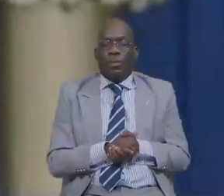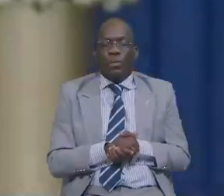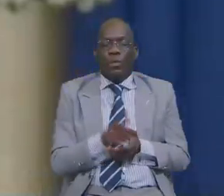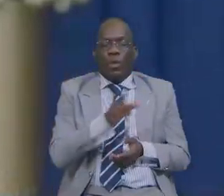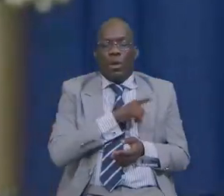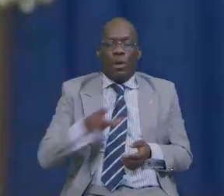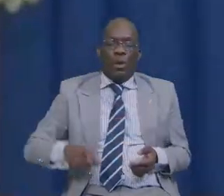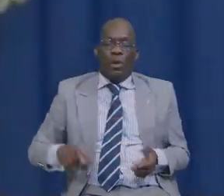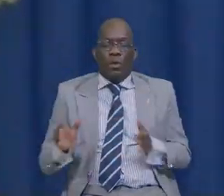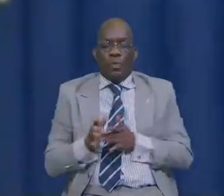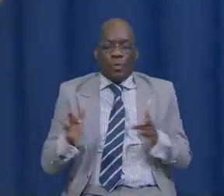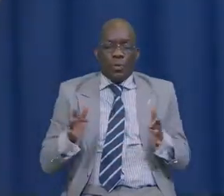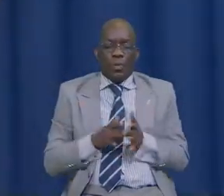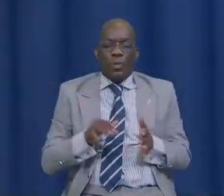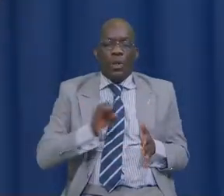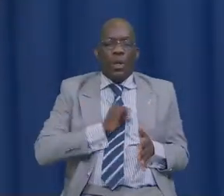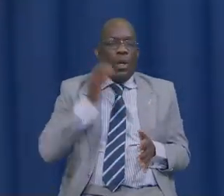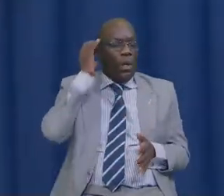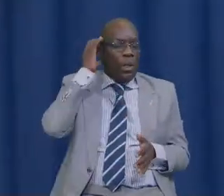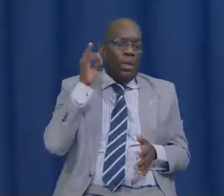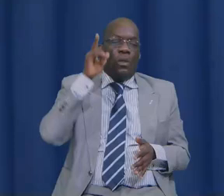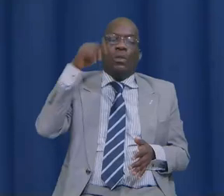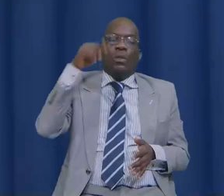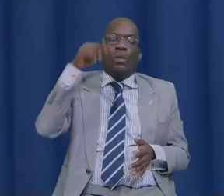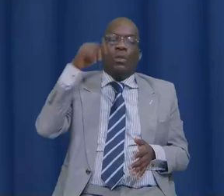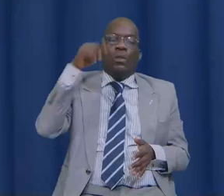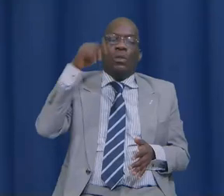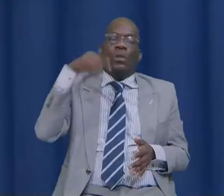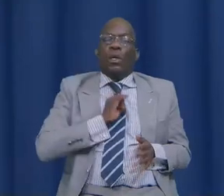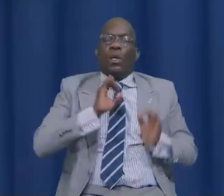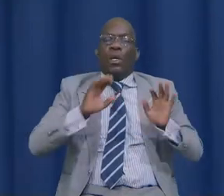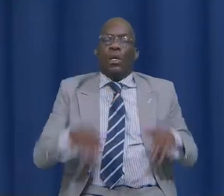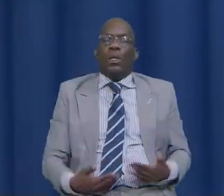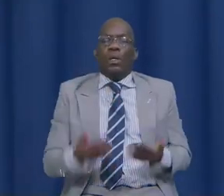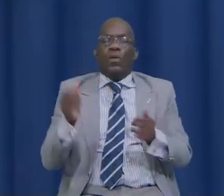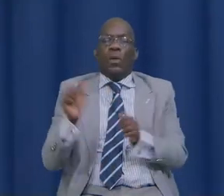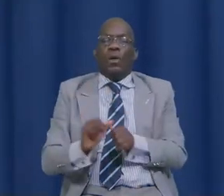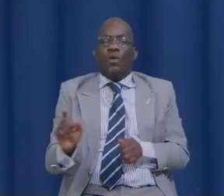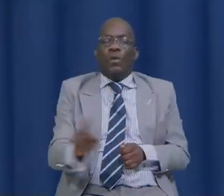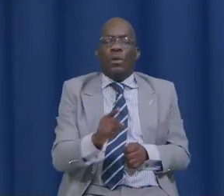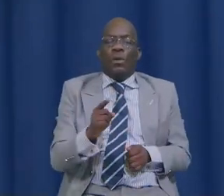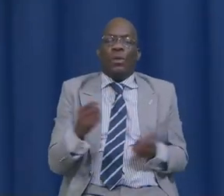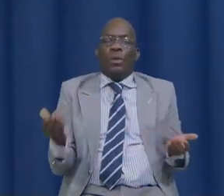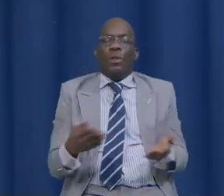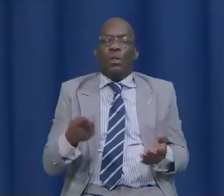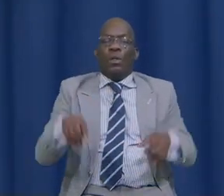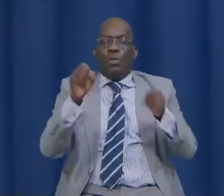Seigneur Jésus, je t'entends dire, je donne à chacun ici le